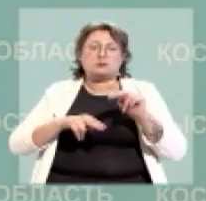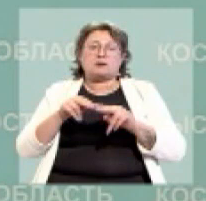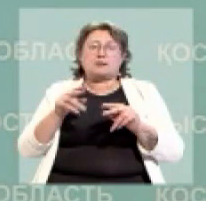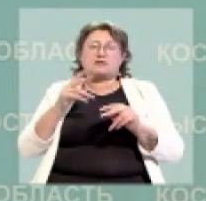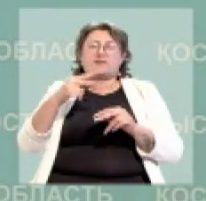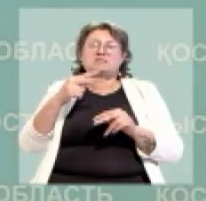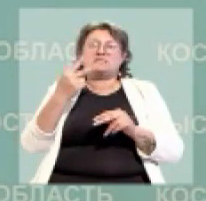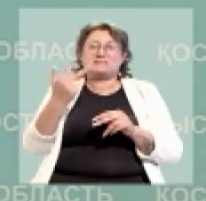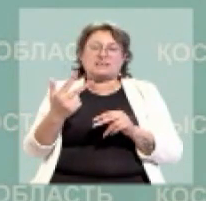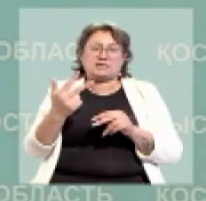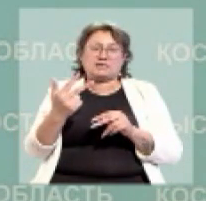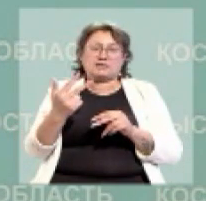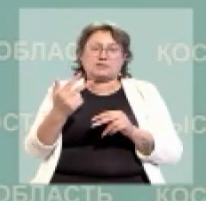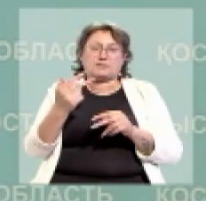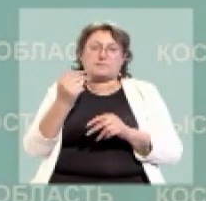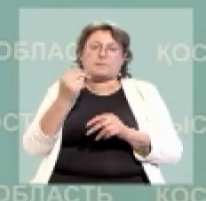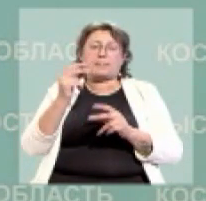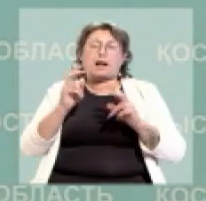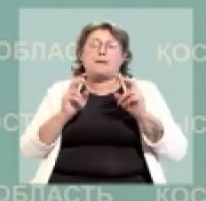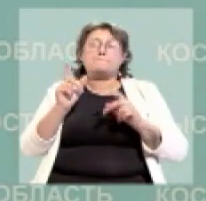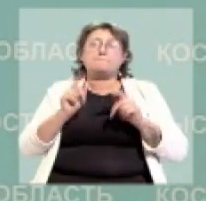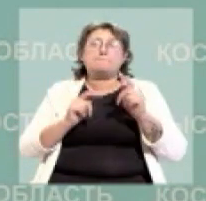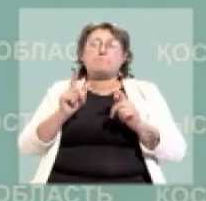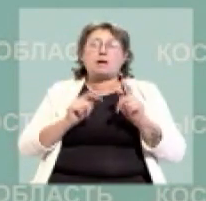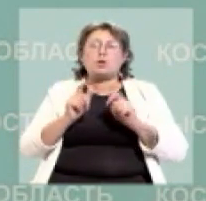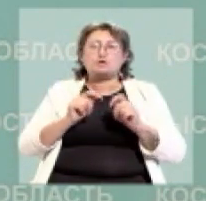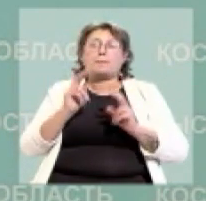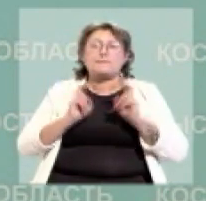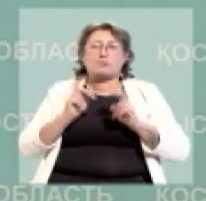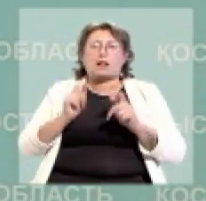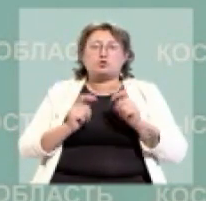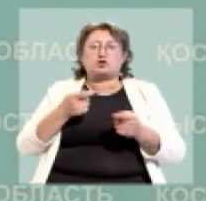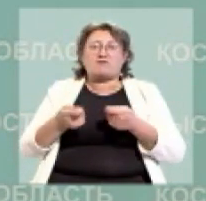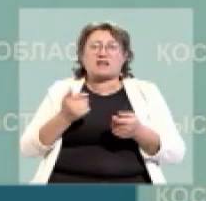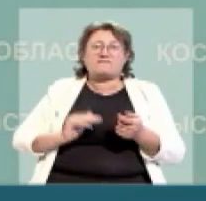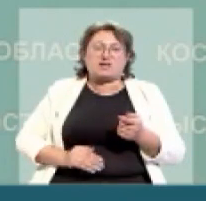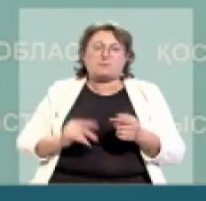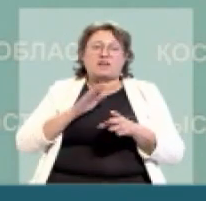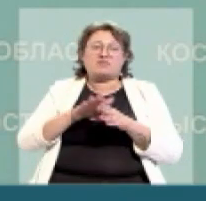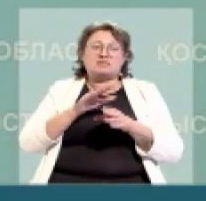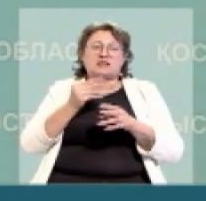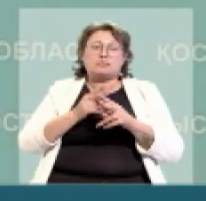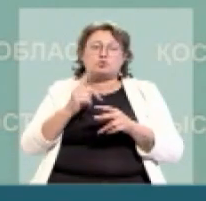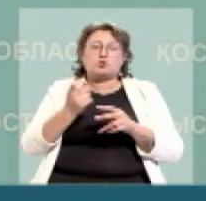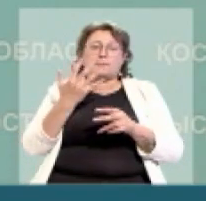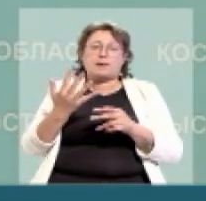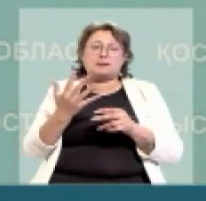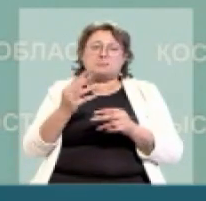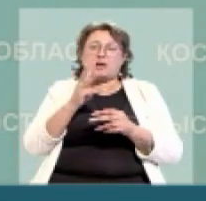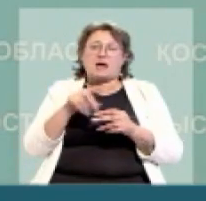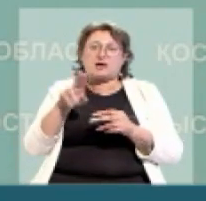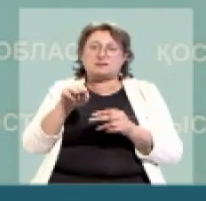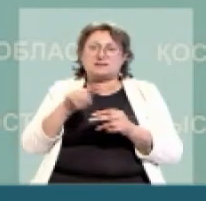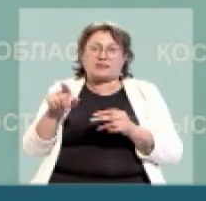минимум 23 промышленных молочно-товарных ферм, на реализацию которых будет привлечено почти 105